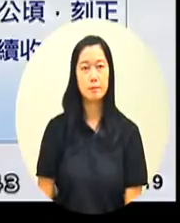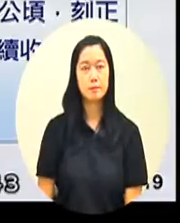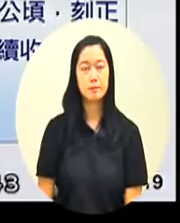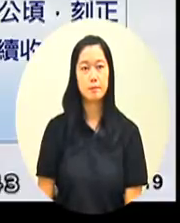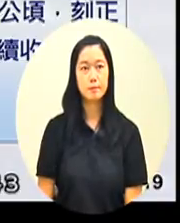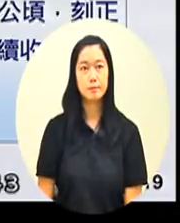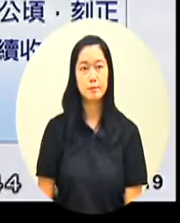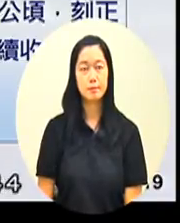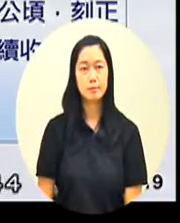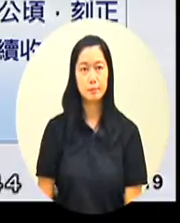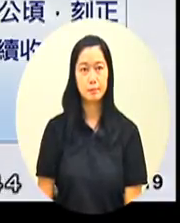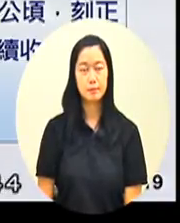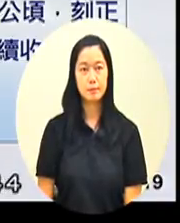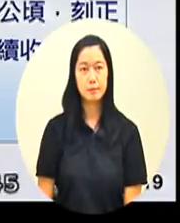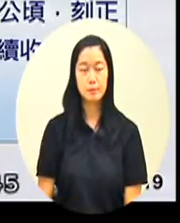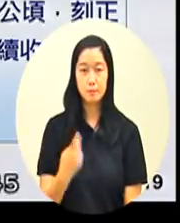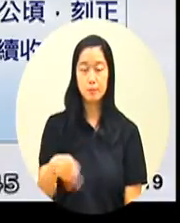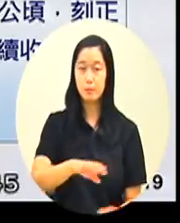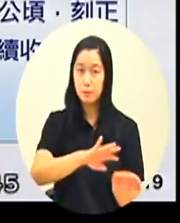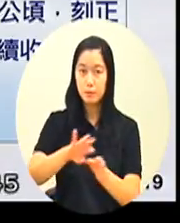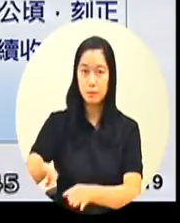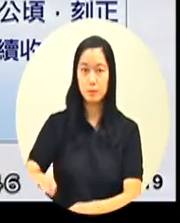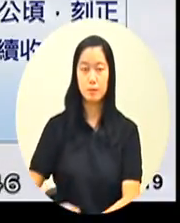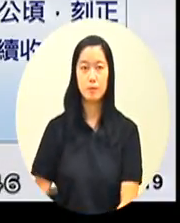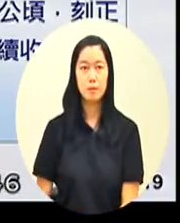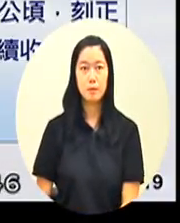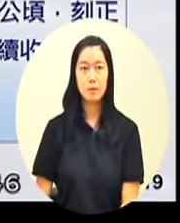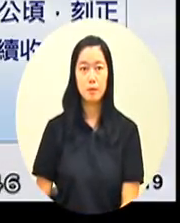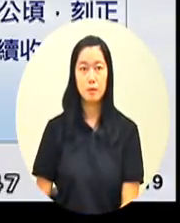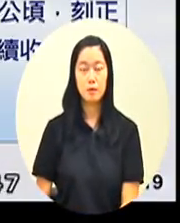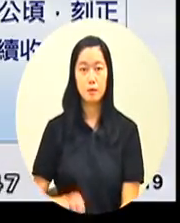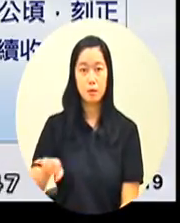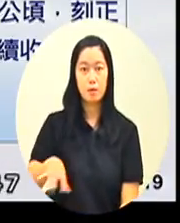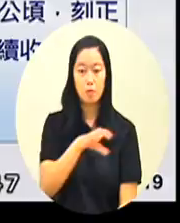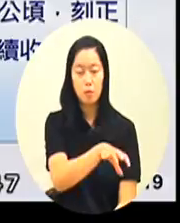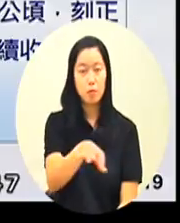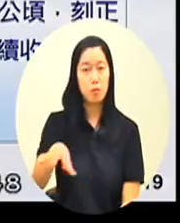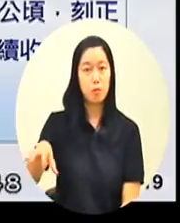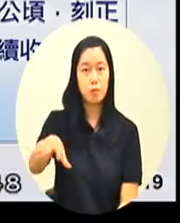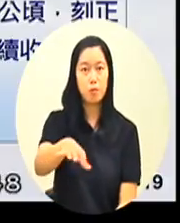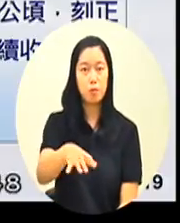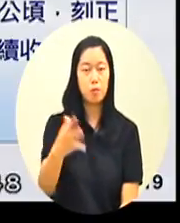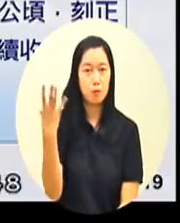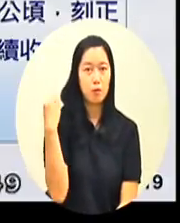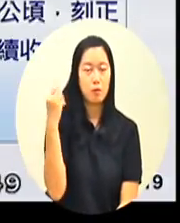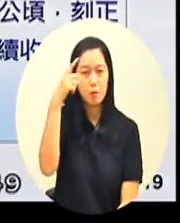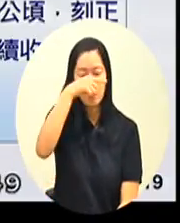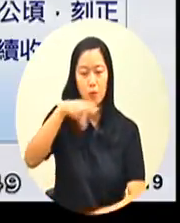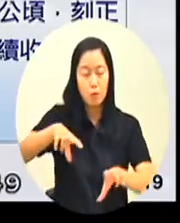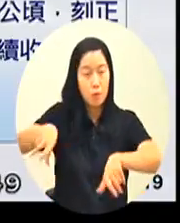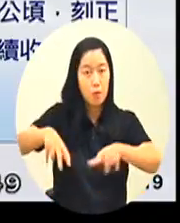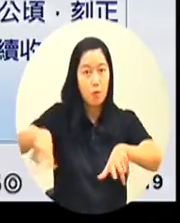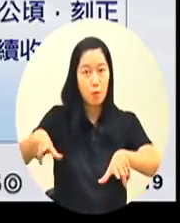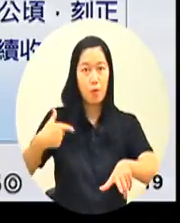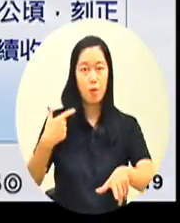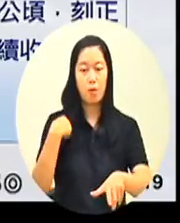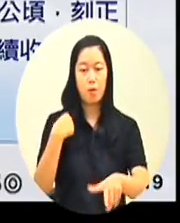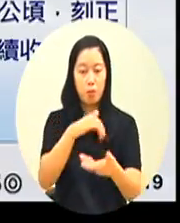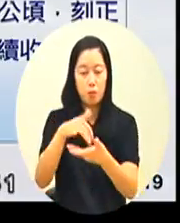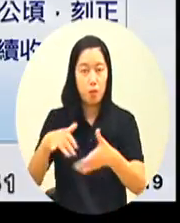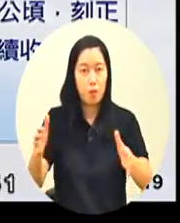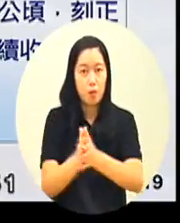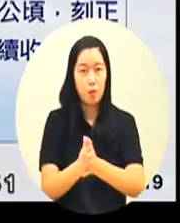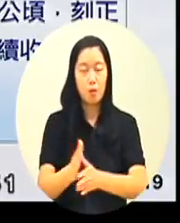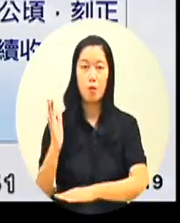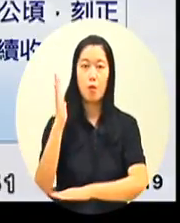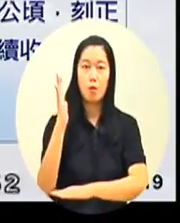那我们也继续在清理我们的闲置的老旧建设。我们现在经统计，我们市有的